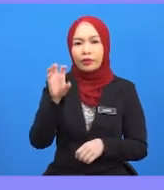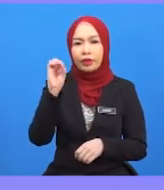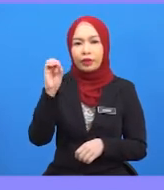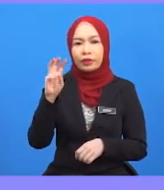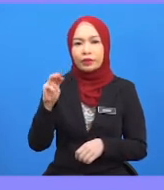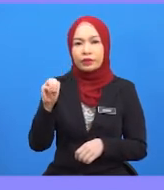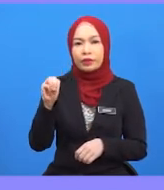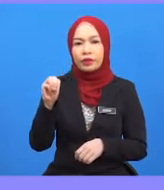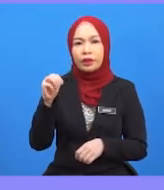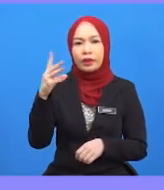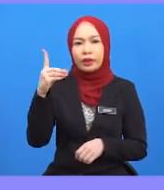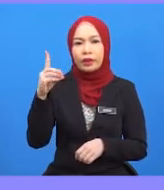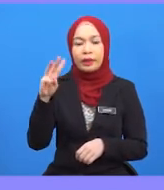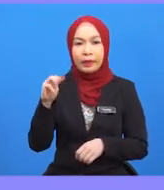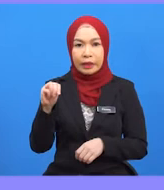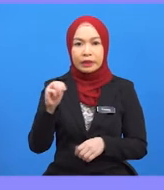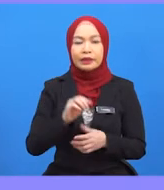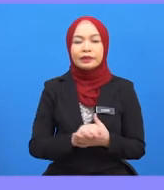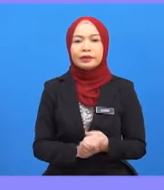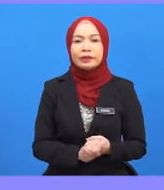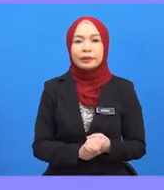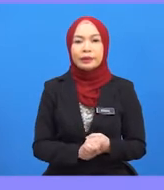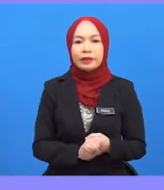1.0 mol per desimeter padu.